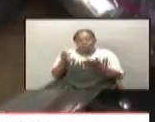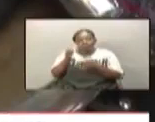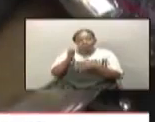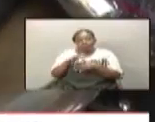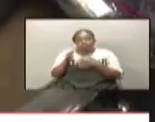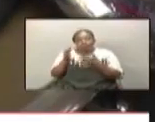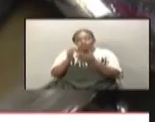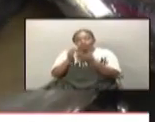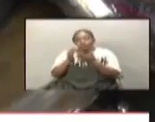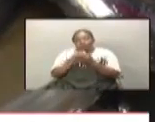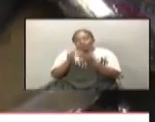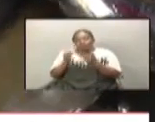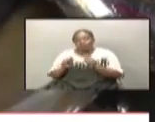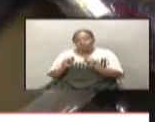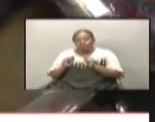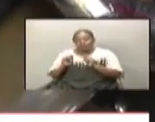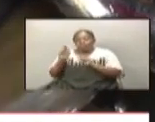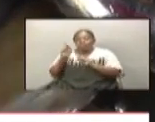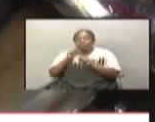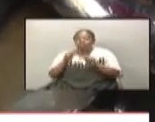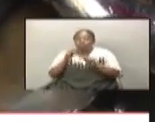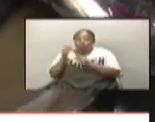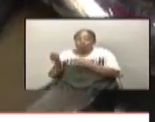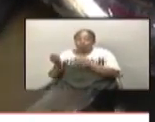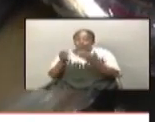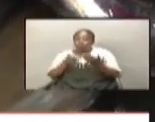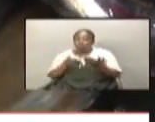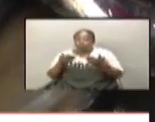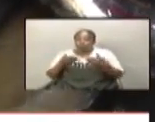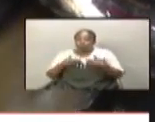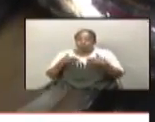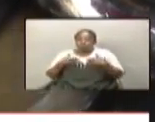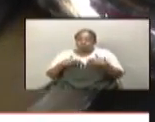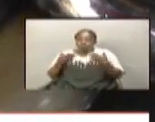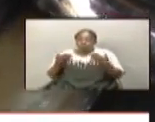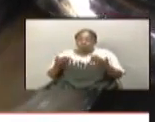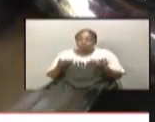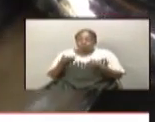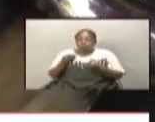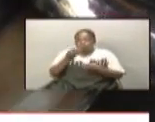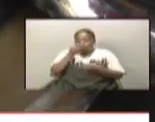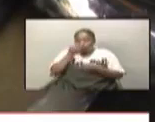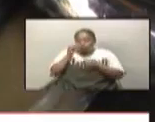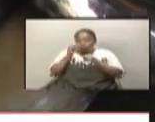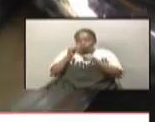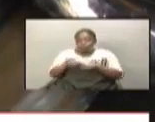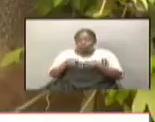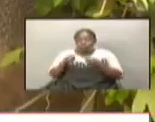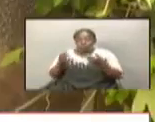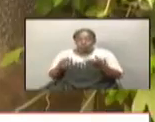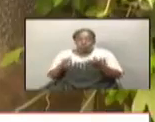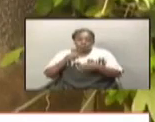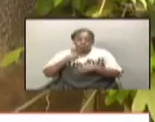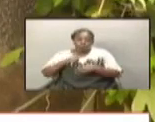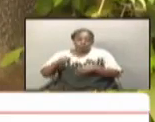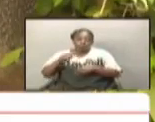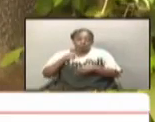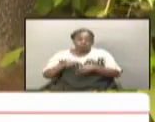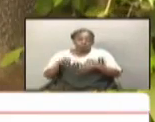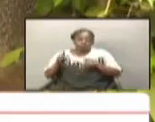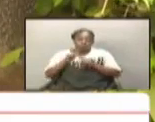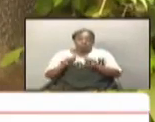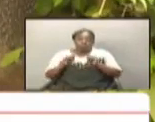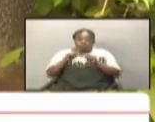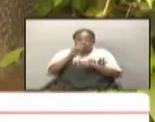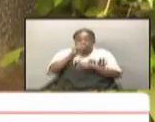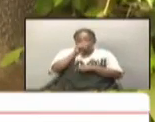bigere olw'abayise n'abatuuze abaleeteranga nannyini y'ebifuluusi by'emmere basobole okubiyiyamu. Abantu abo baidanga